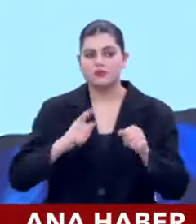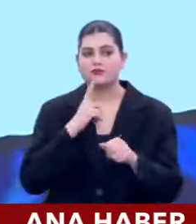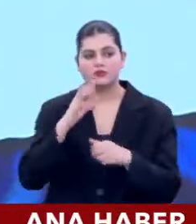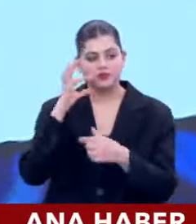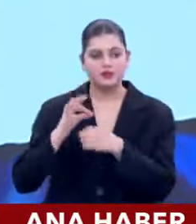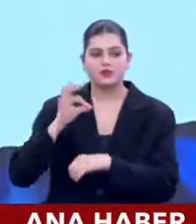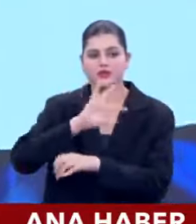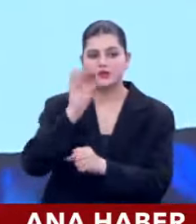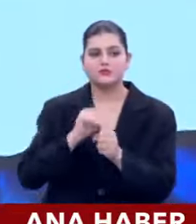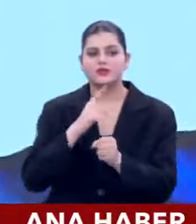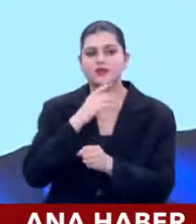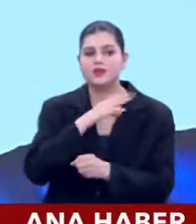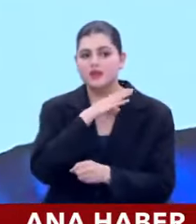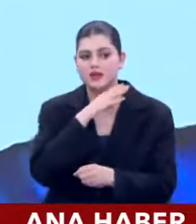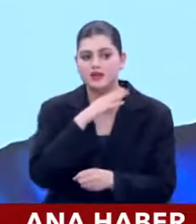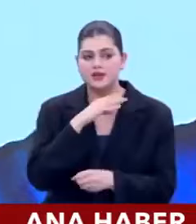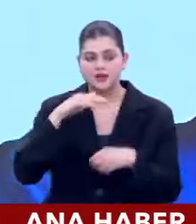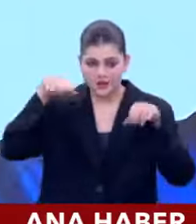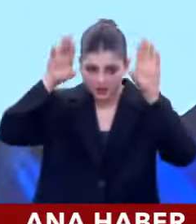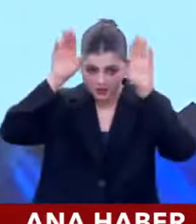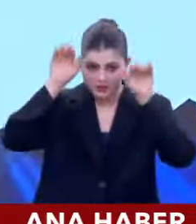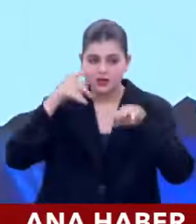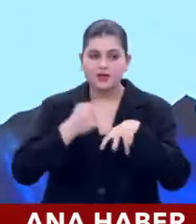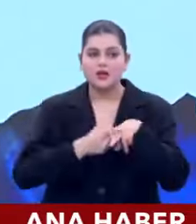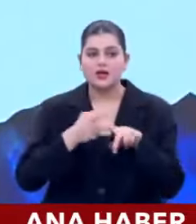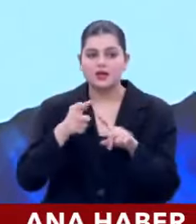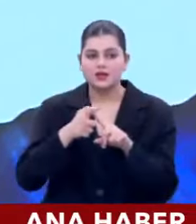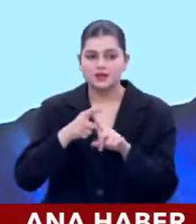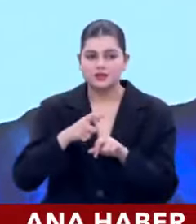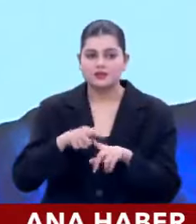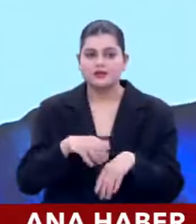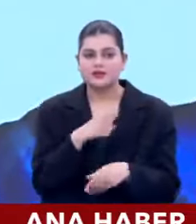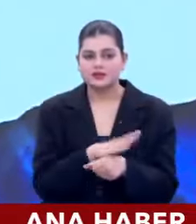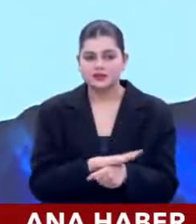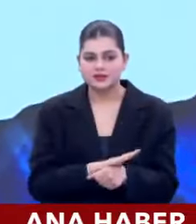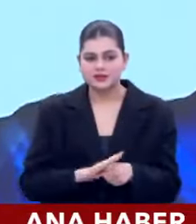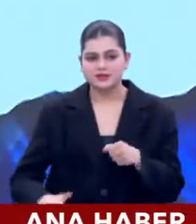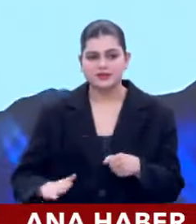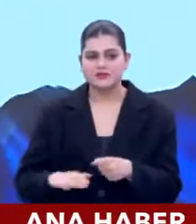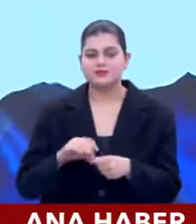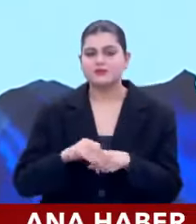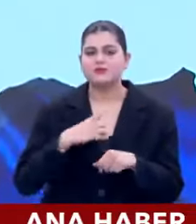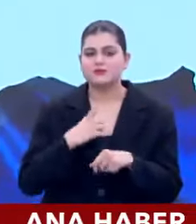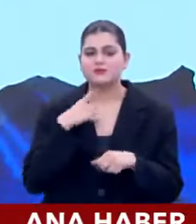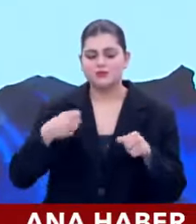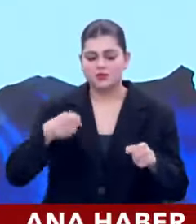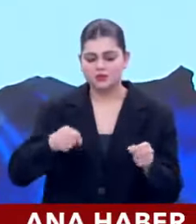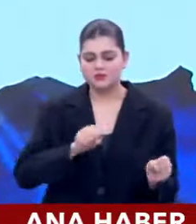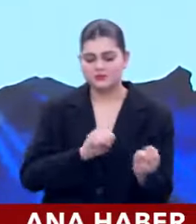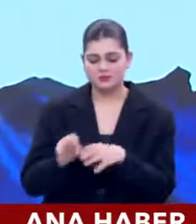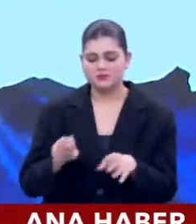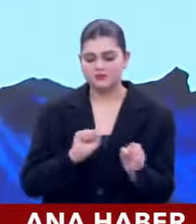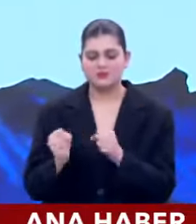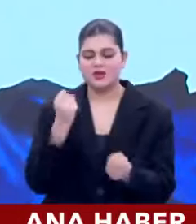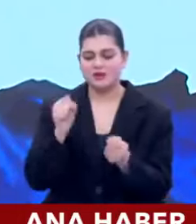zanlılar et şeyi eşeğin ve atı kesiyorlar bunları poşetli bunları kamyona